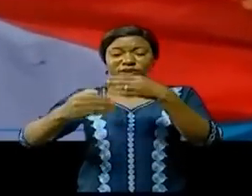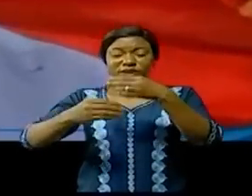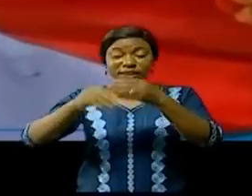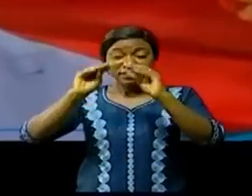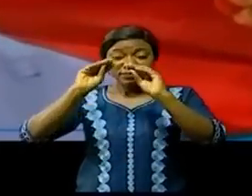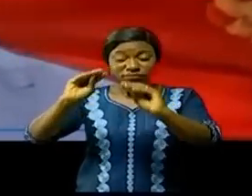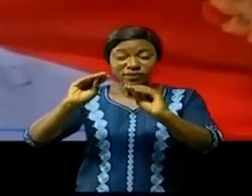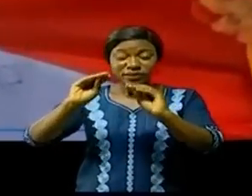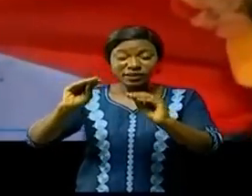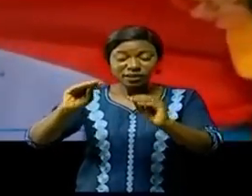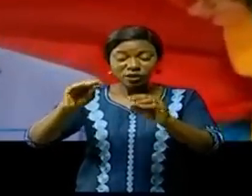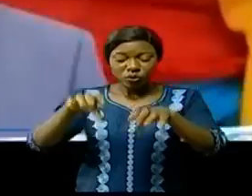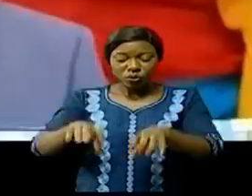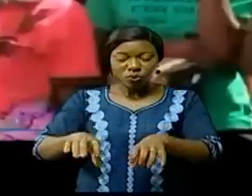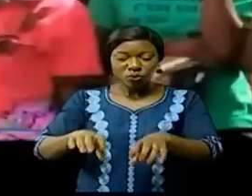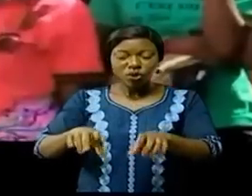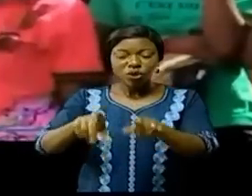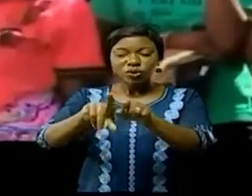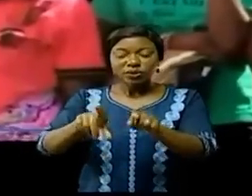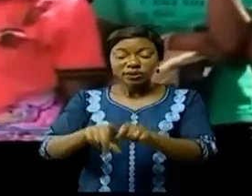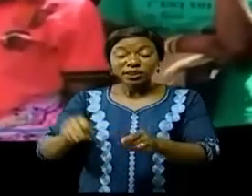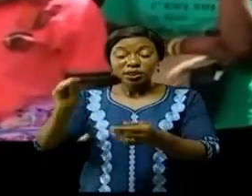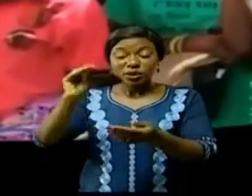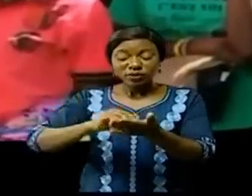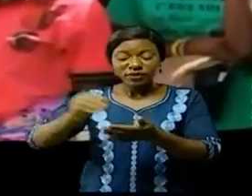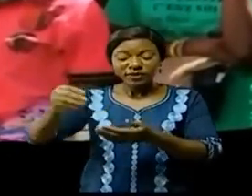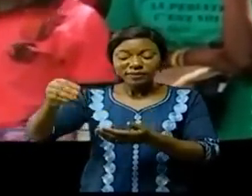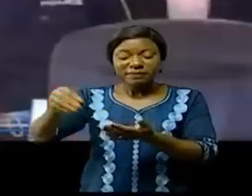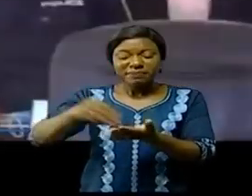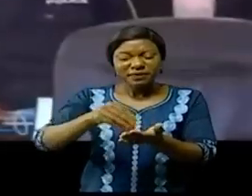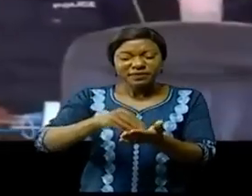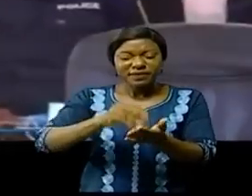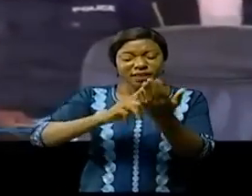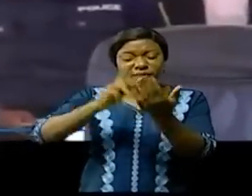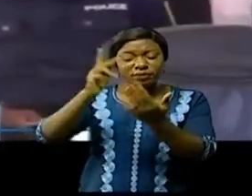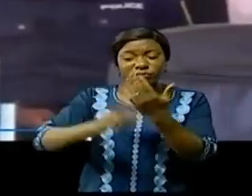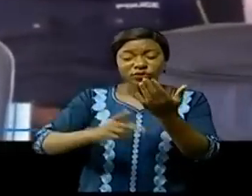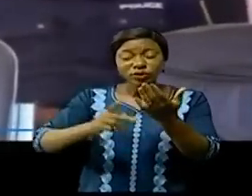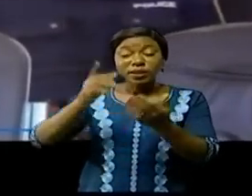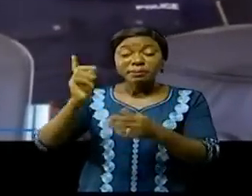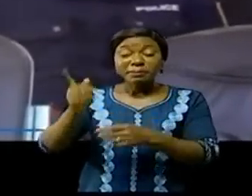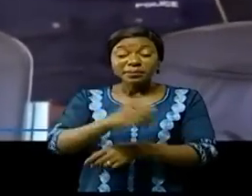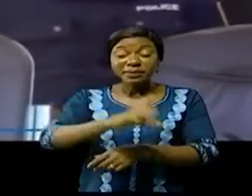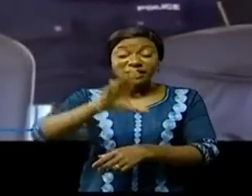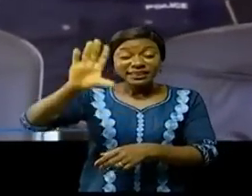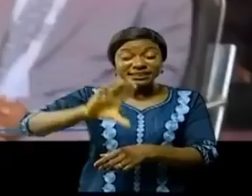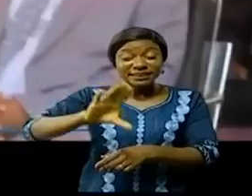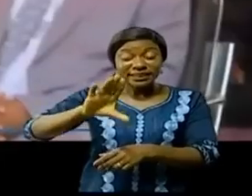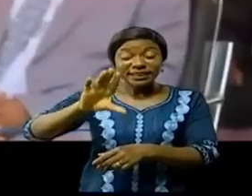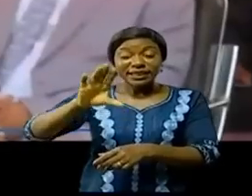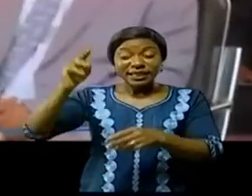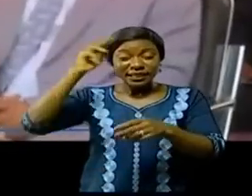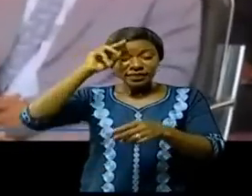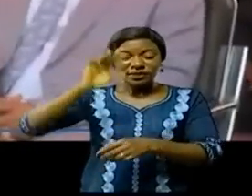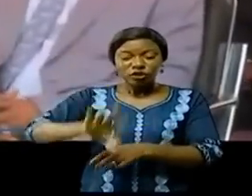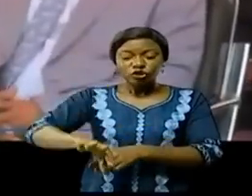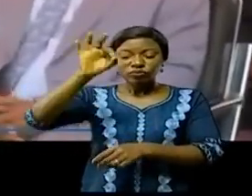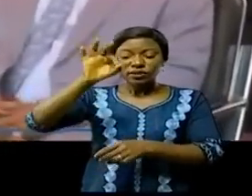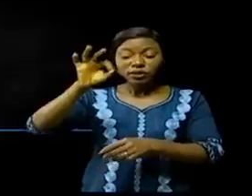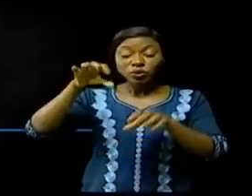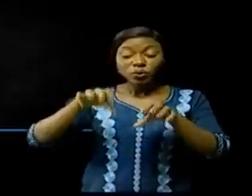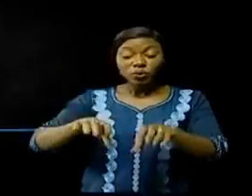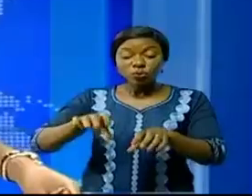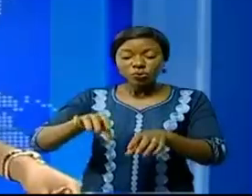éducatif congolais au supérieur. L'UNIBOU vient de bénéficier de ces projets parmi les 5 universités choisies sur l'ensemble du territoire